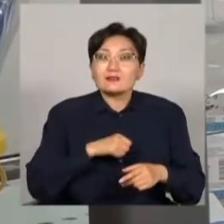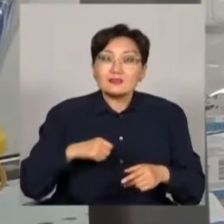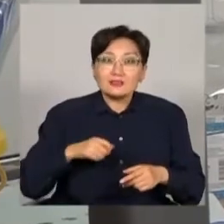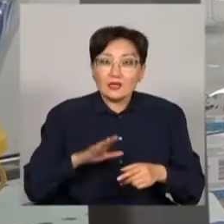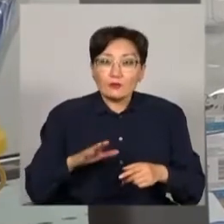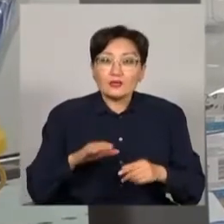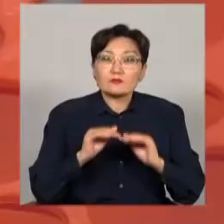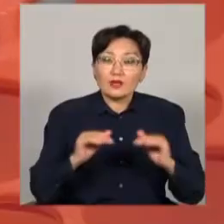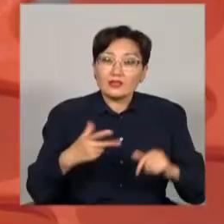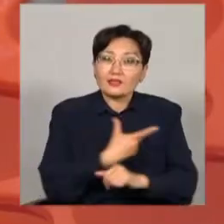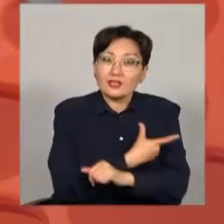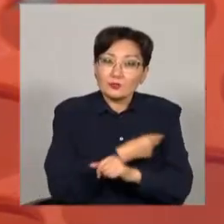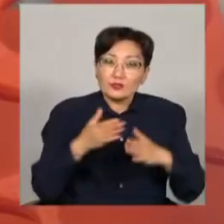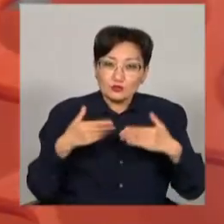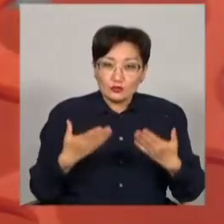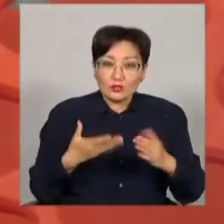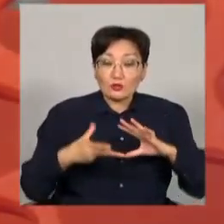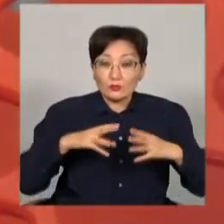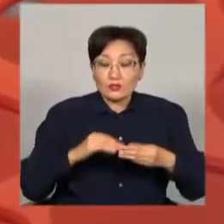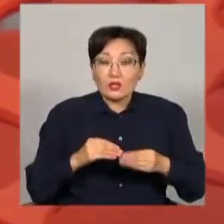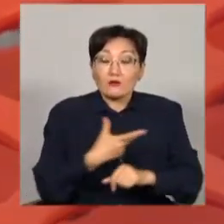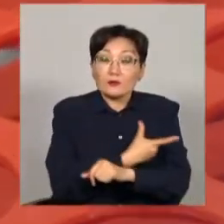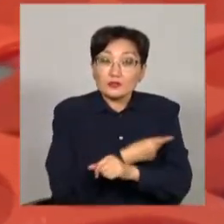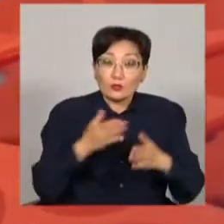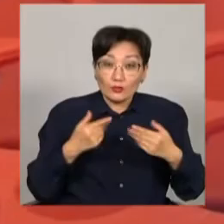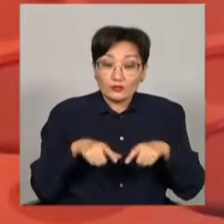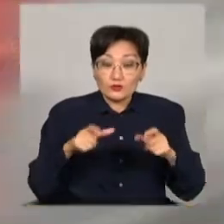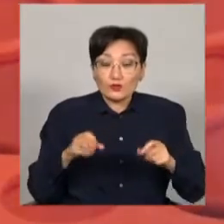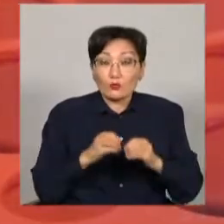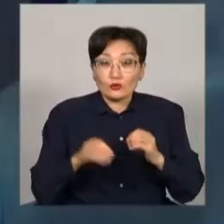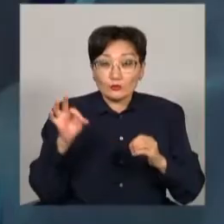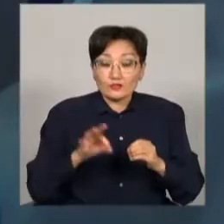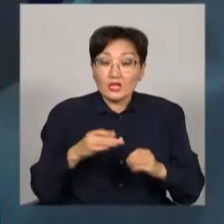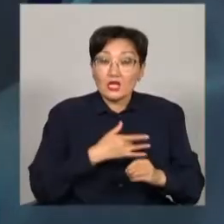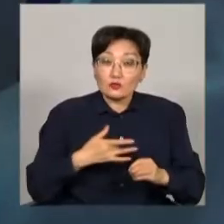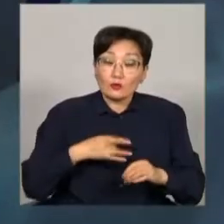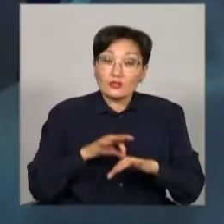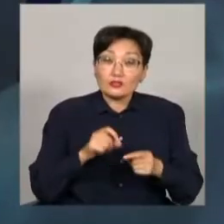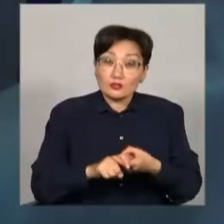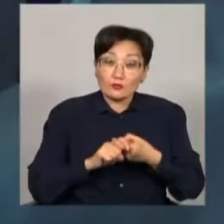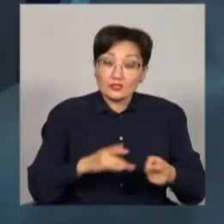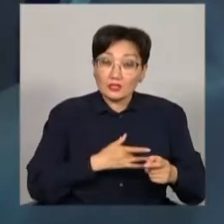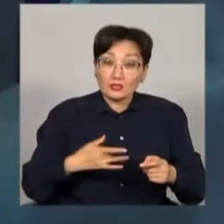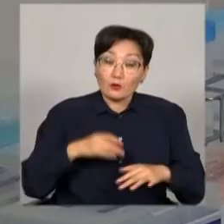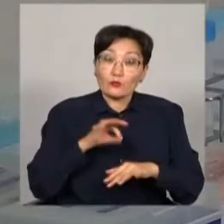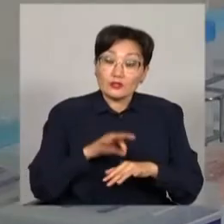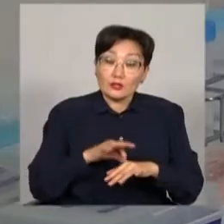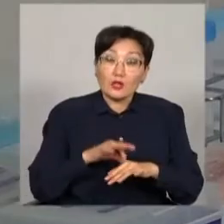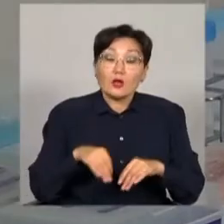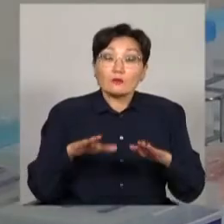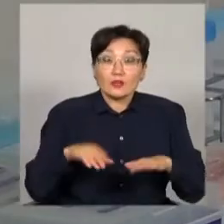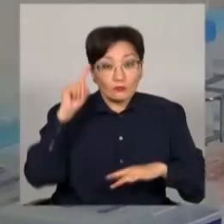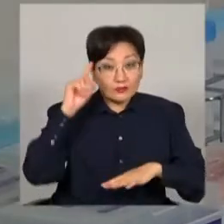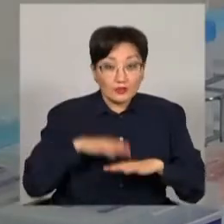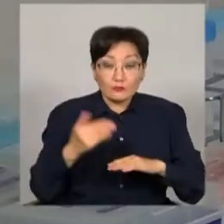балаларына екпе салдырмайды дейді мамандар. Нәтижесінде вакцина алмағандардың 10% туберкулез жұқтырған. Өкпе құртына шалдыққандар үшін жергілікті